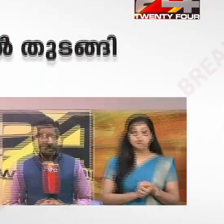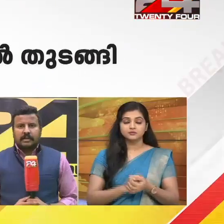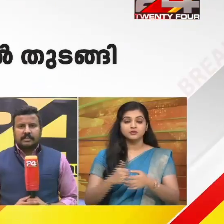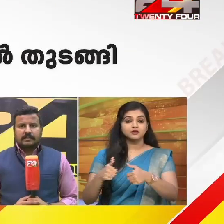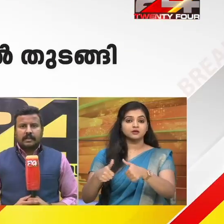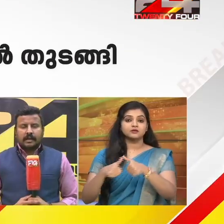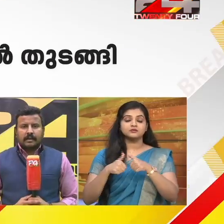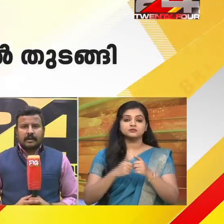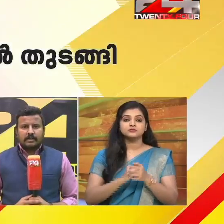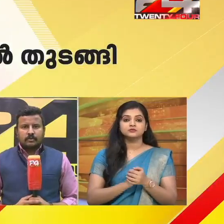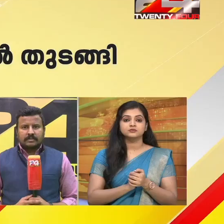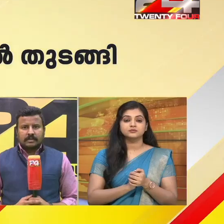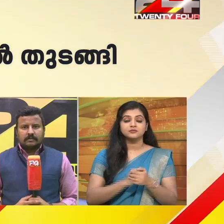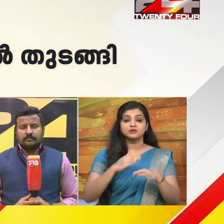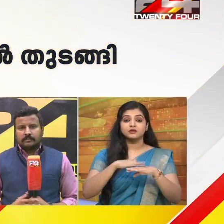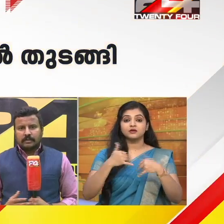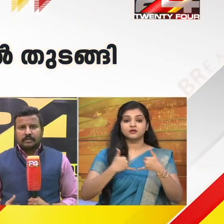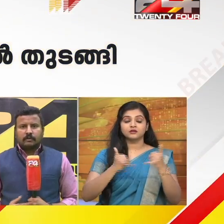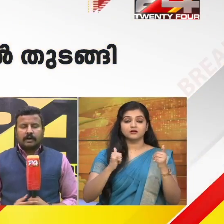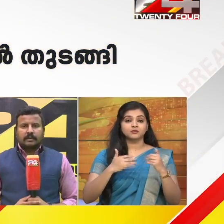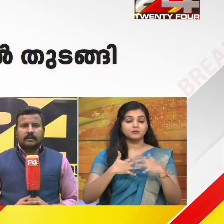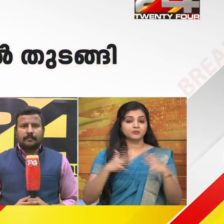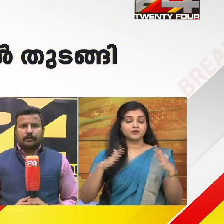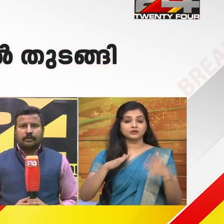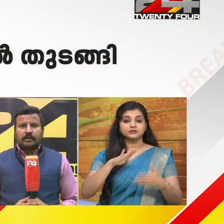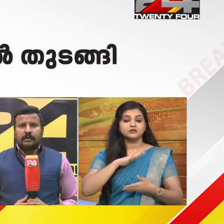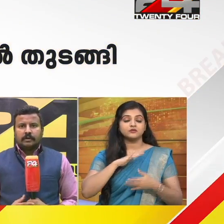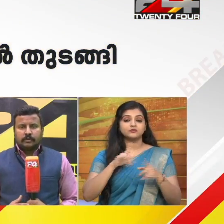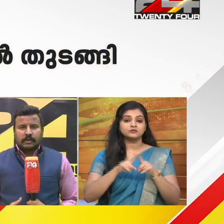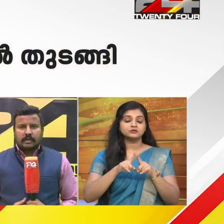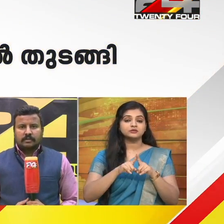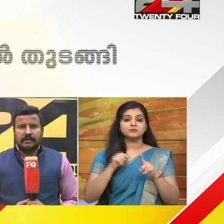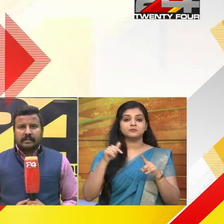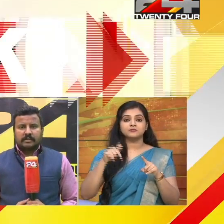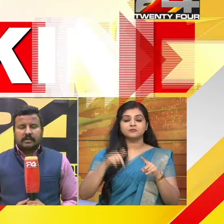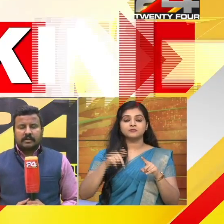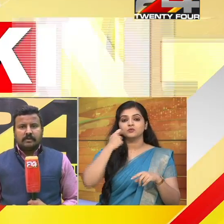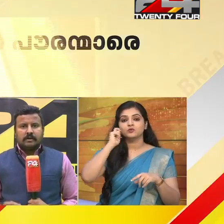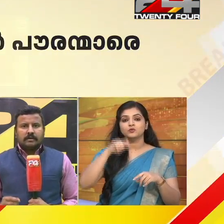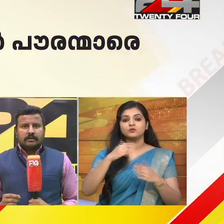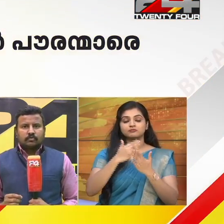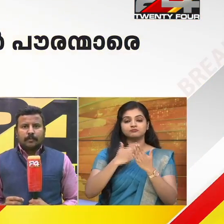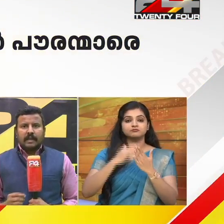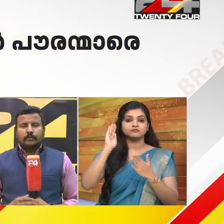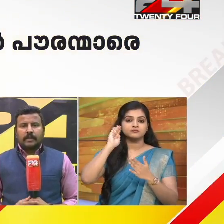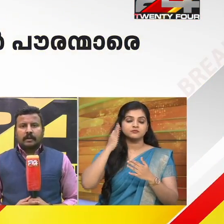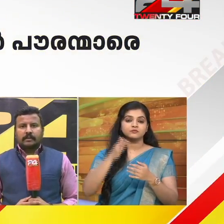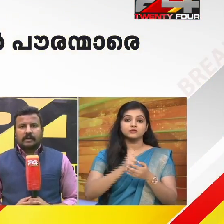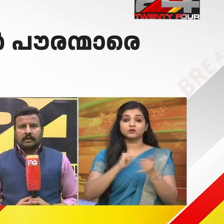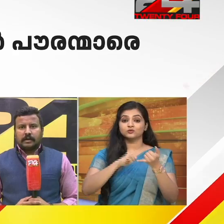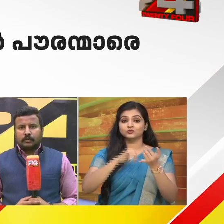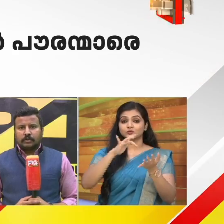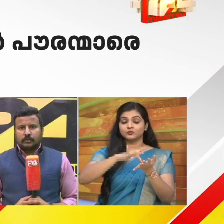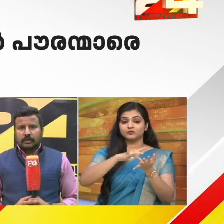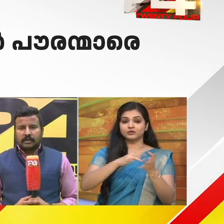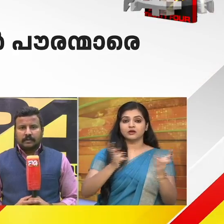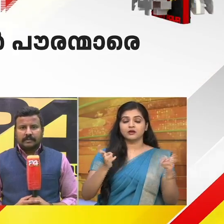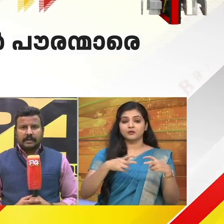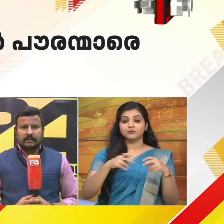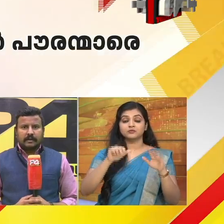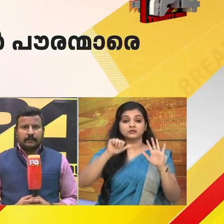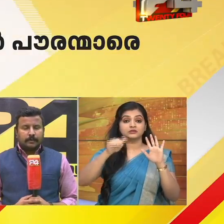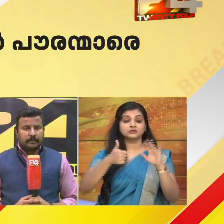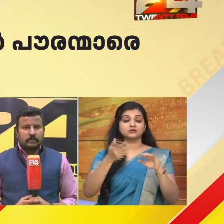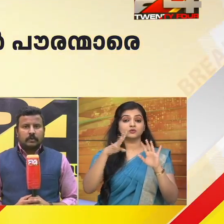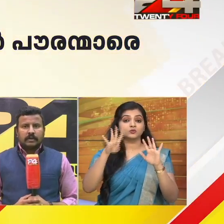ഉമേഷ് രാജ്യത്തിന് ഏറെ ആശ്വാസം നൽകുന്ന വാർത്തകളാണ് ഇപ്പോൾ യുക്രൈനിൽ നിന്നും വരുന്നത്. കാരണം സുമി കുടുങ്ങിക്കിടന്ന 694